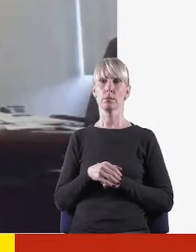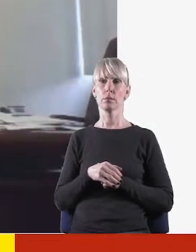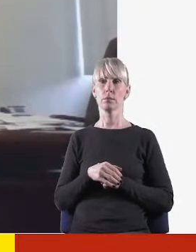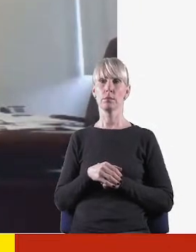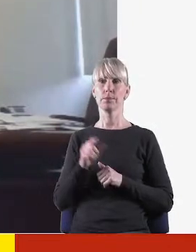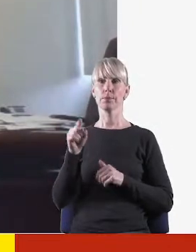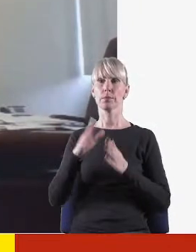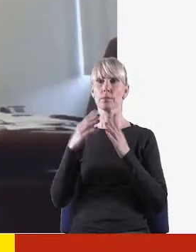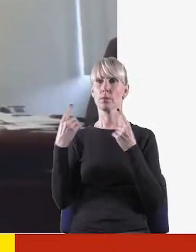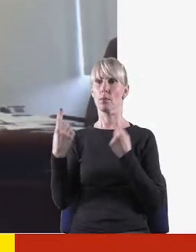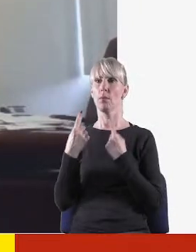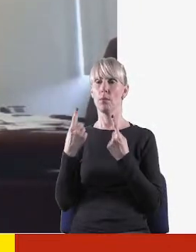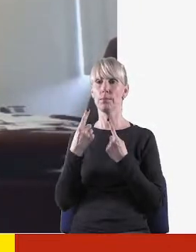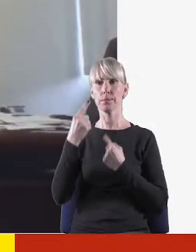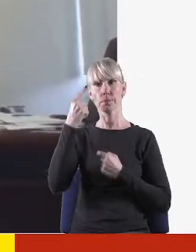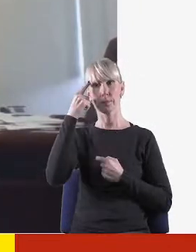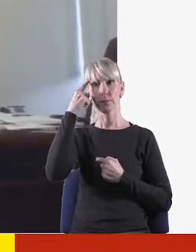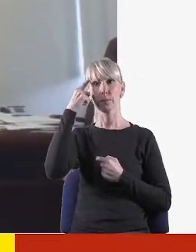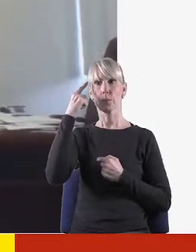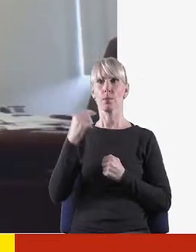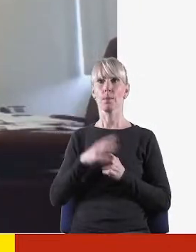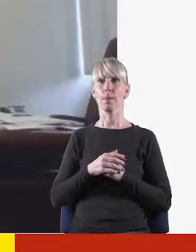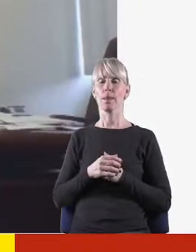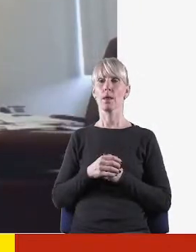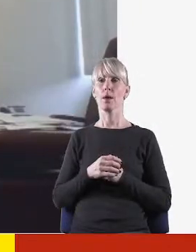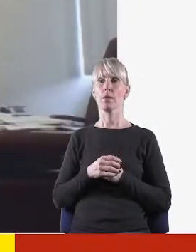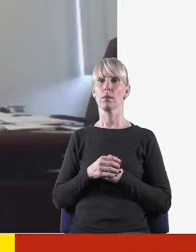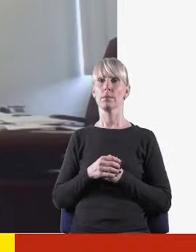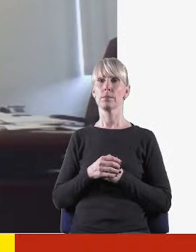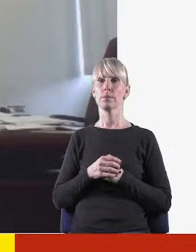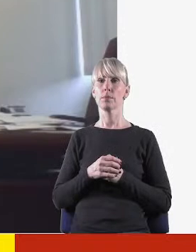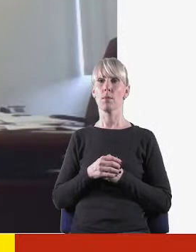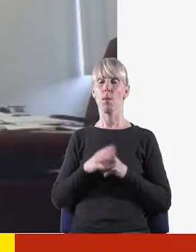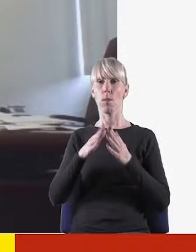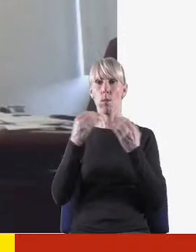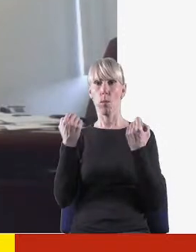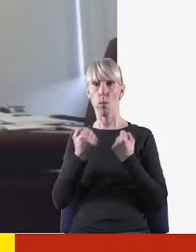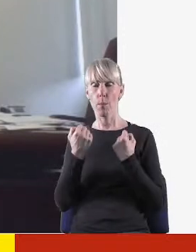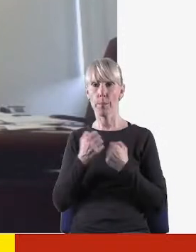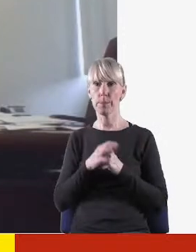Sytuacja jest, tak jak wspomniałem na samym początku, dość dynamiczna.